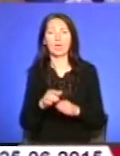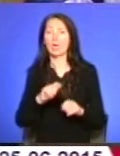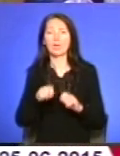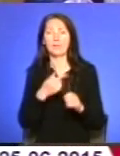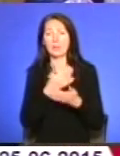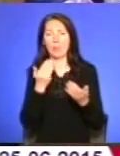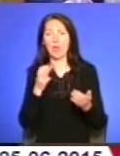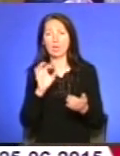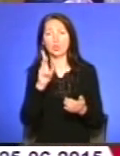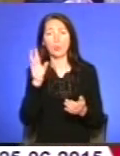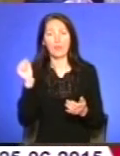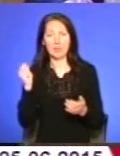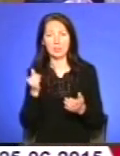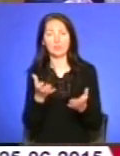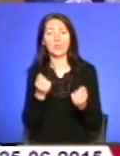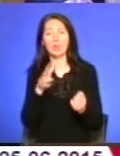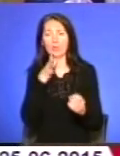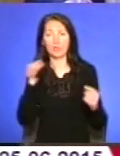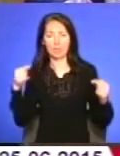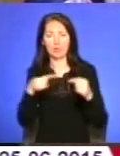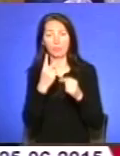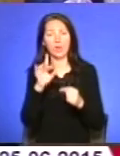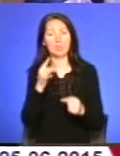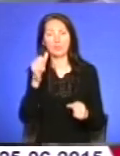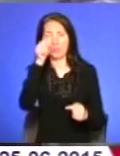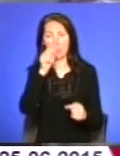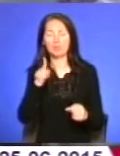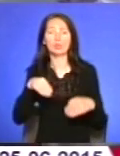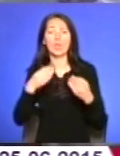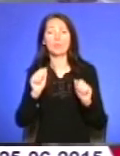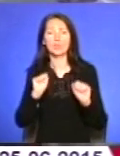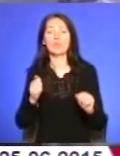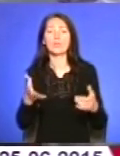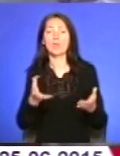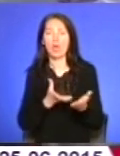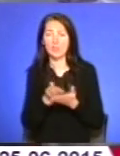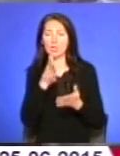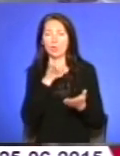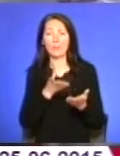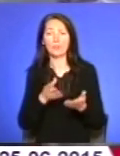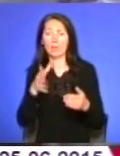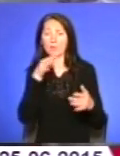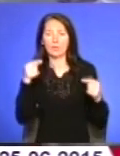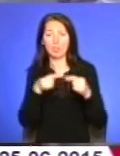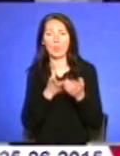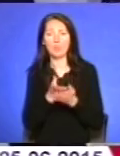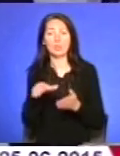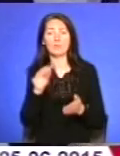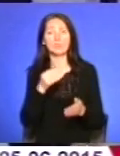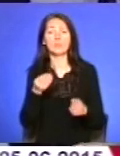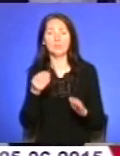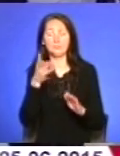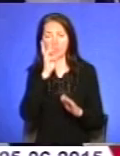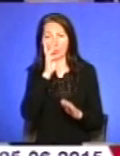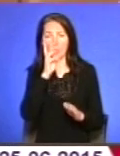субвенції надходять вчасно. 2 рази на місяць, що дає змогу вчасно фінансувати усі видатки, виплачувати відпускні освітянам та